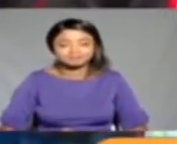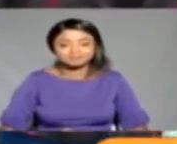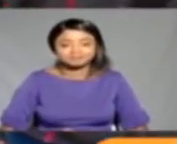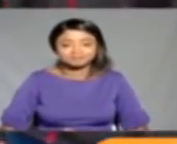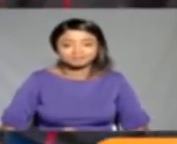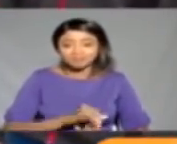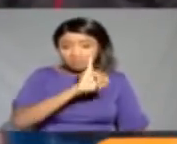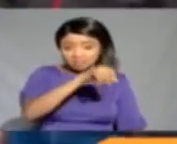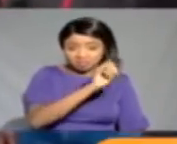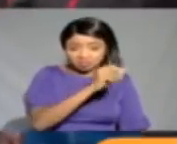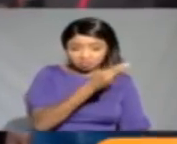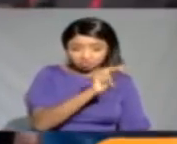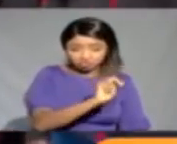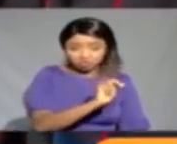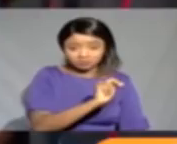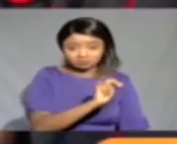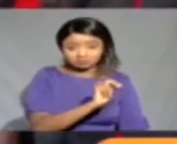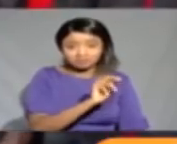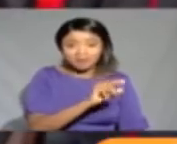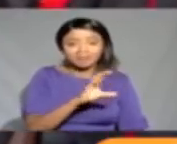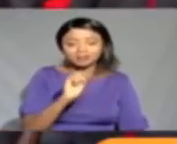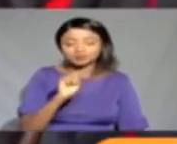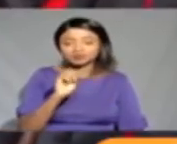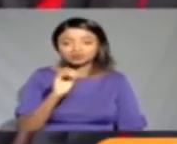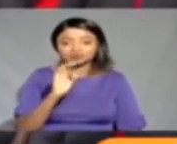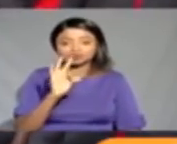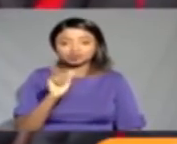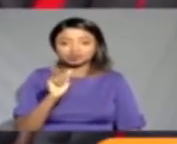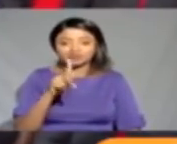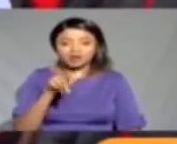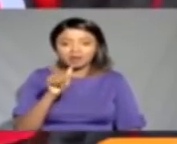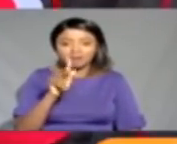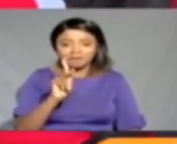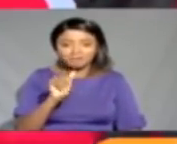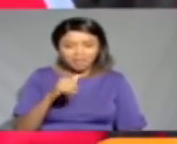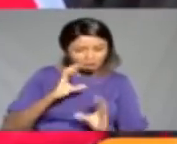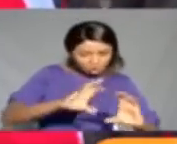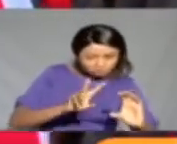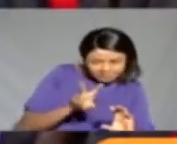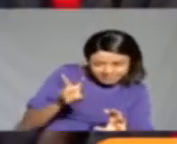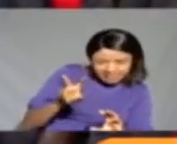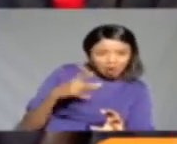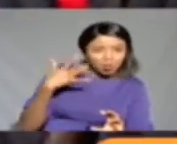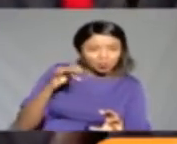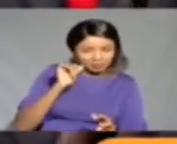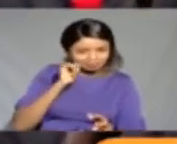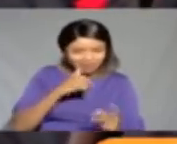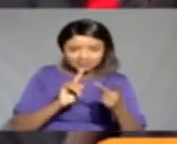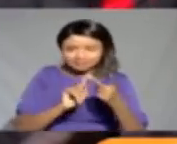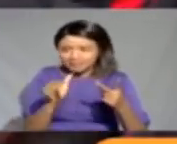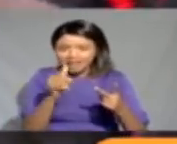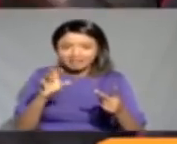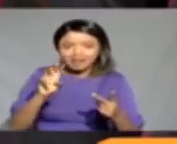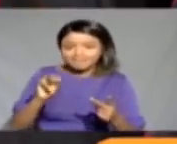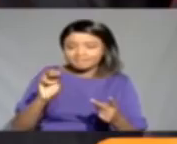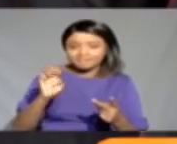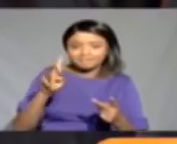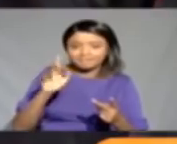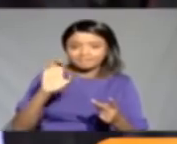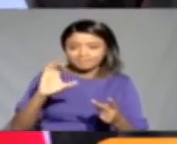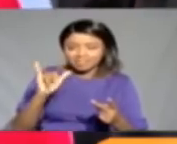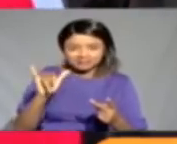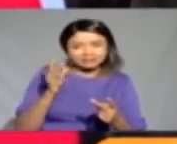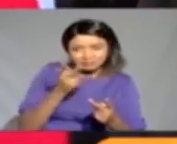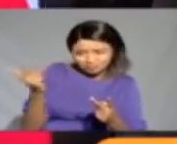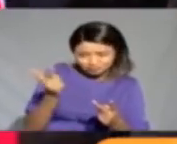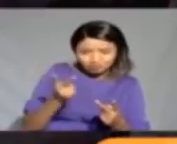John Avire wa Sofapaka amemfurahisha kocha pamoja na Masud Juma ambaye kwa sasa hana klabu.